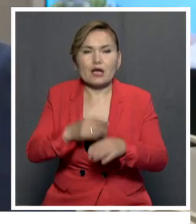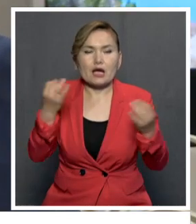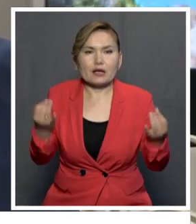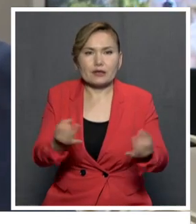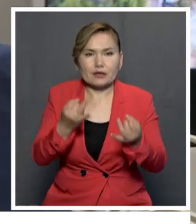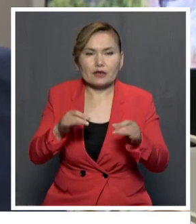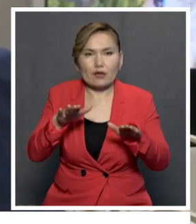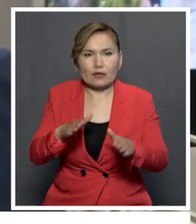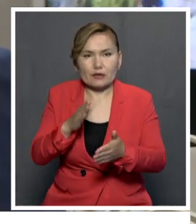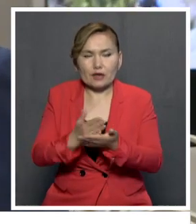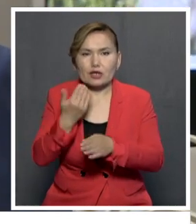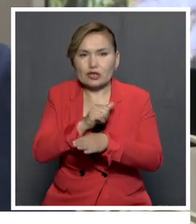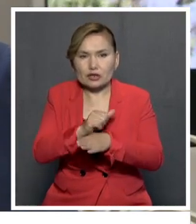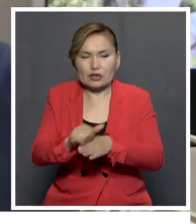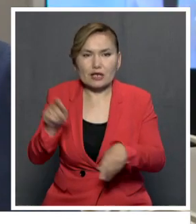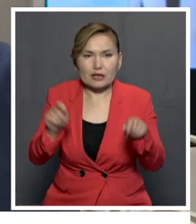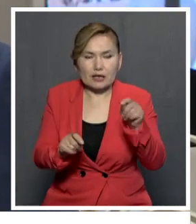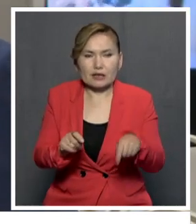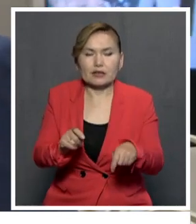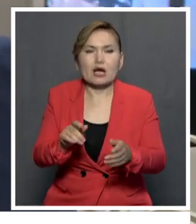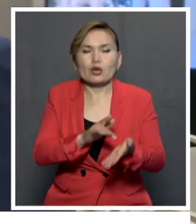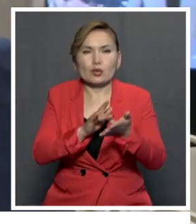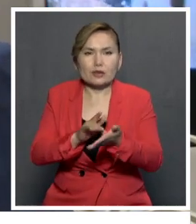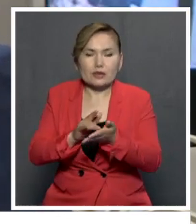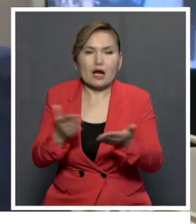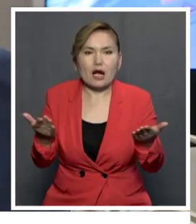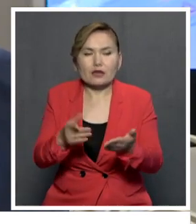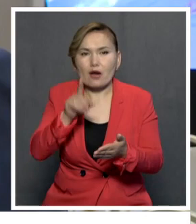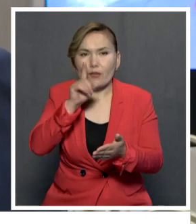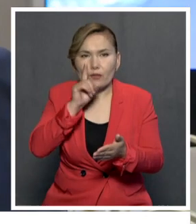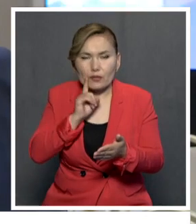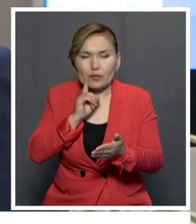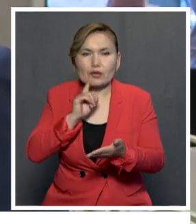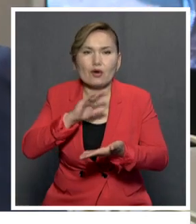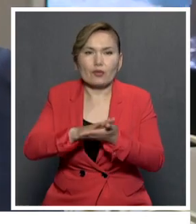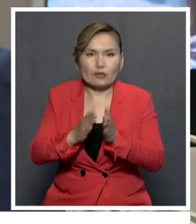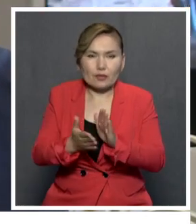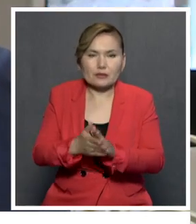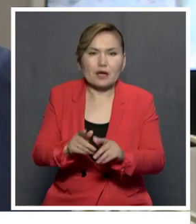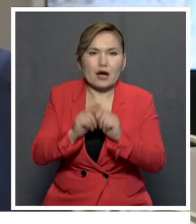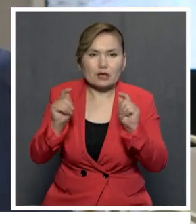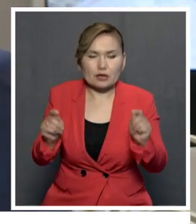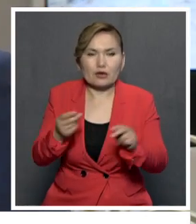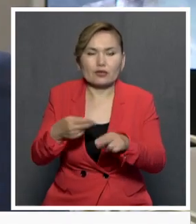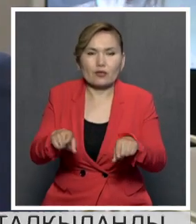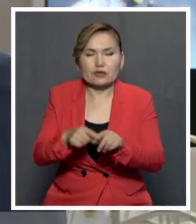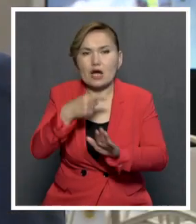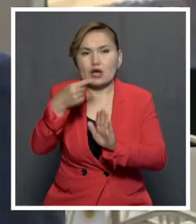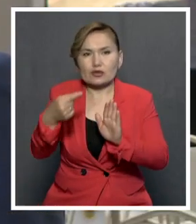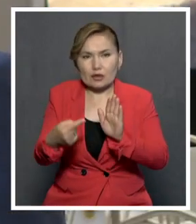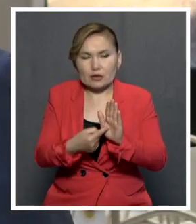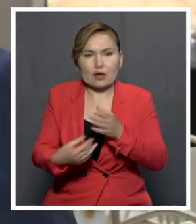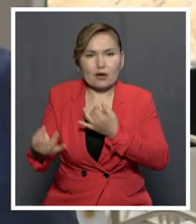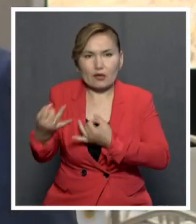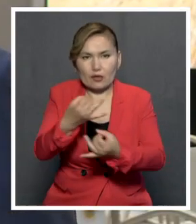қызық, шетелден келетін азаматтарға қандай мүмкіншіліктер ашылады деген сұрақтармен келіп отыр. Соның